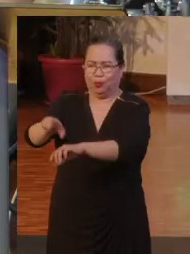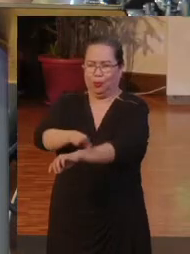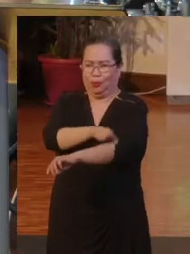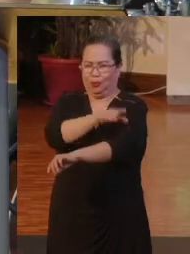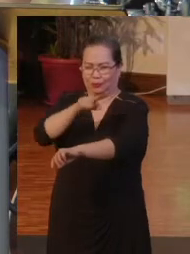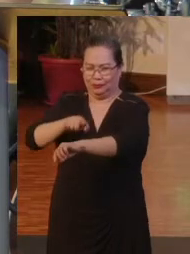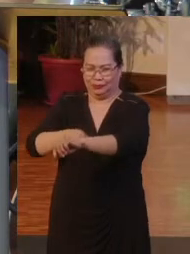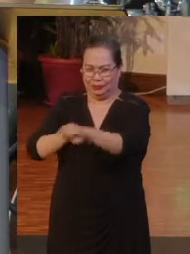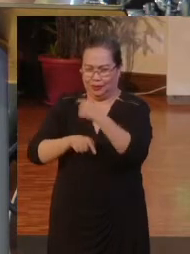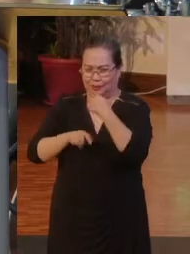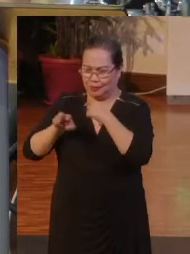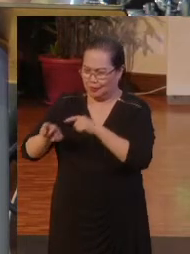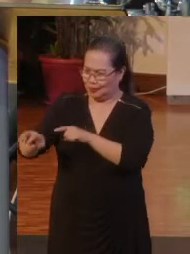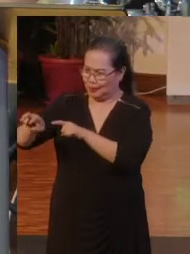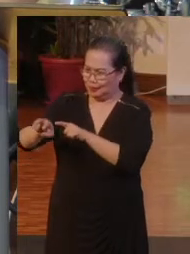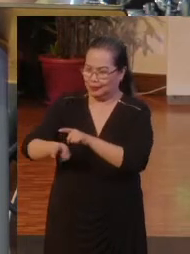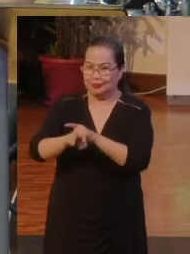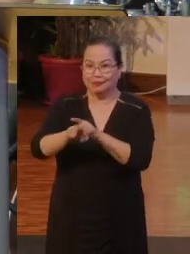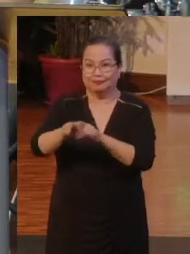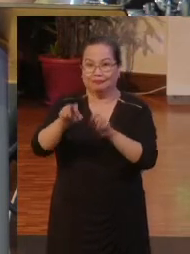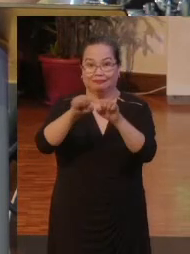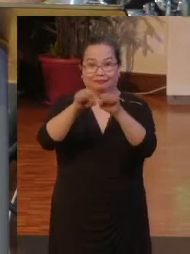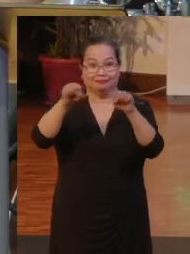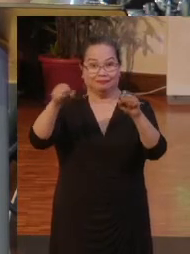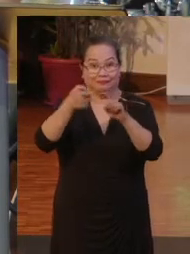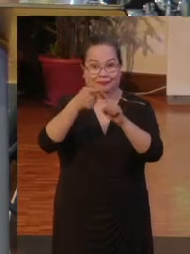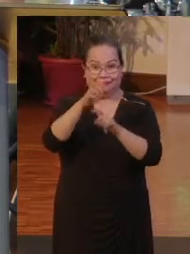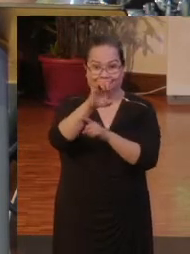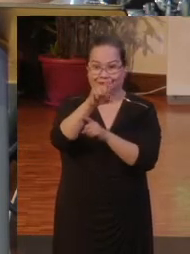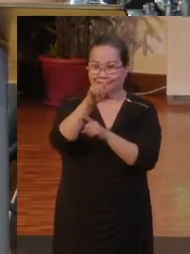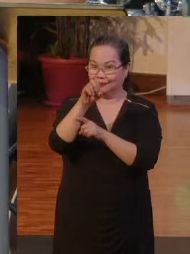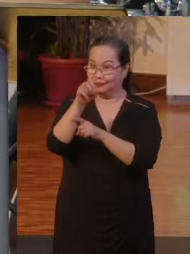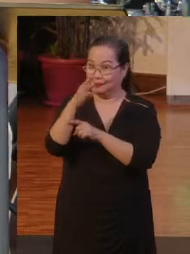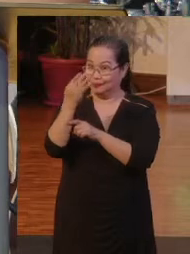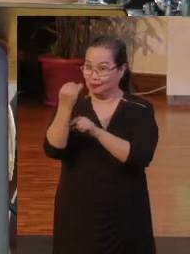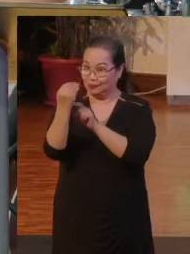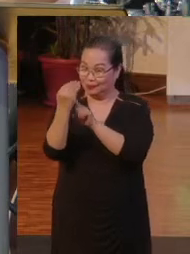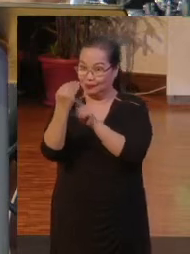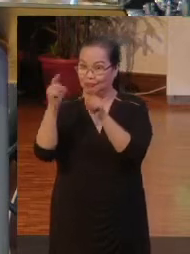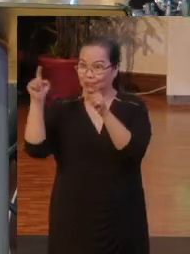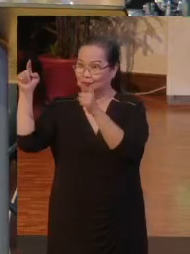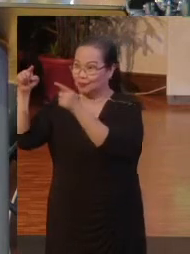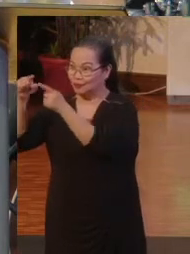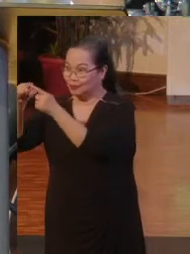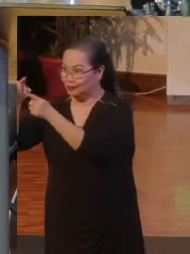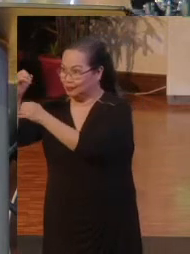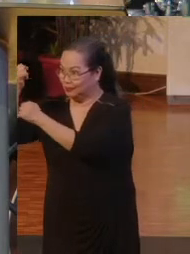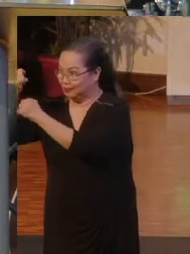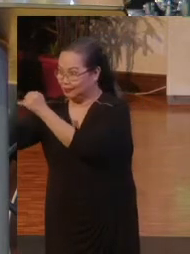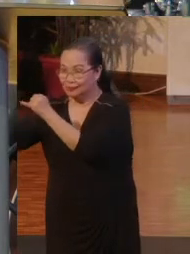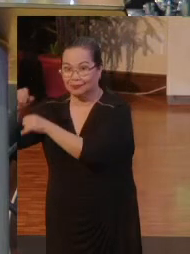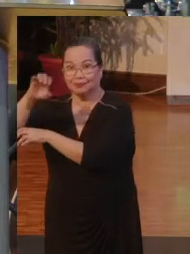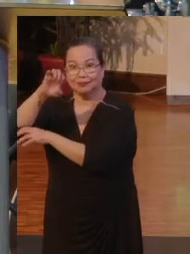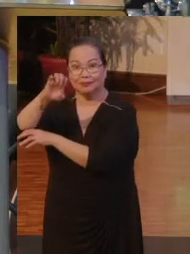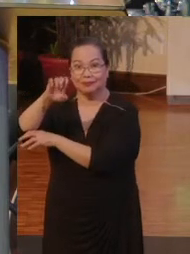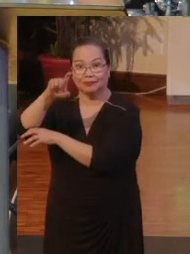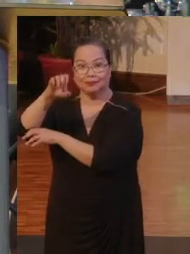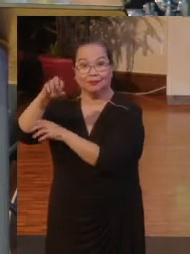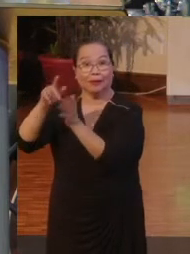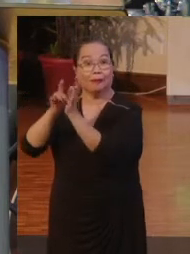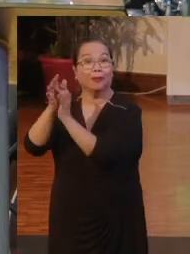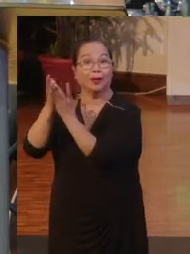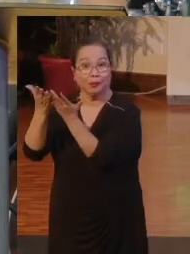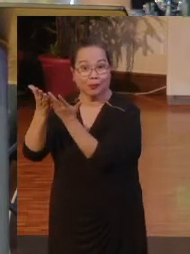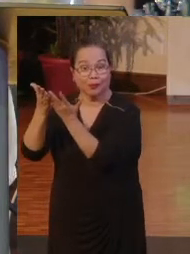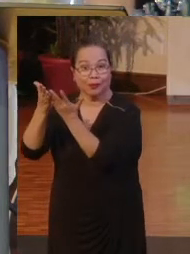Yung pong sentence na yon ay from Exodus 14 hanggang sa katapusan ng Exodus. "You